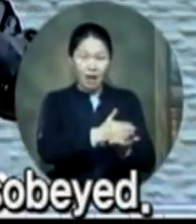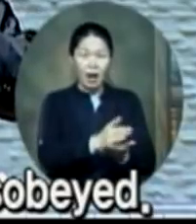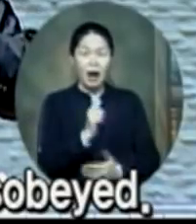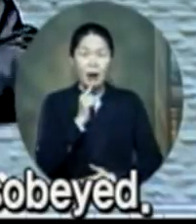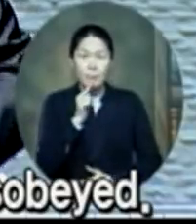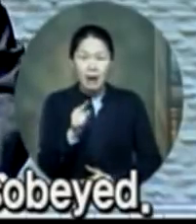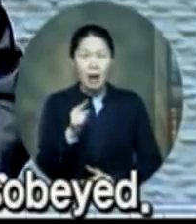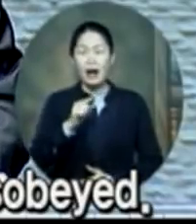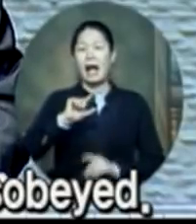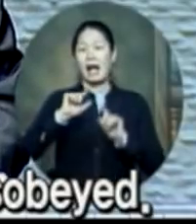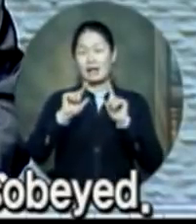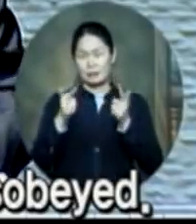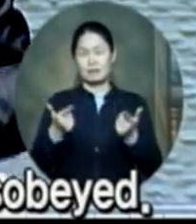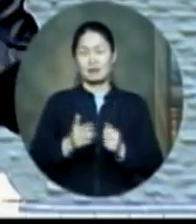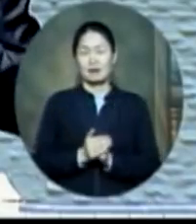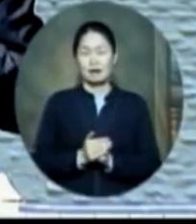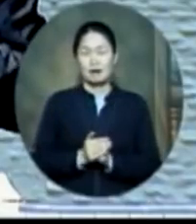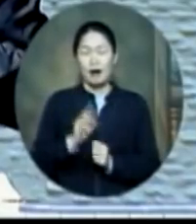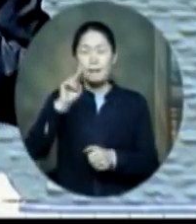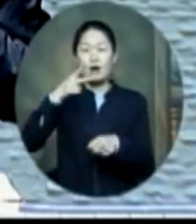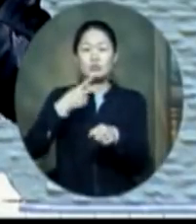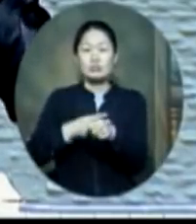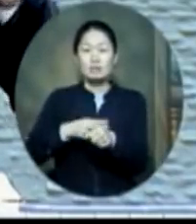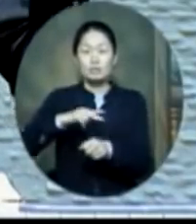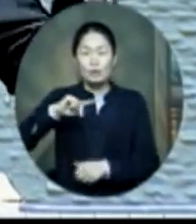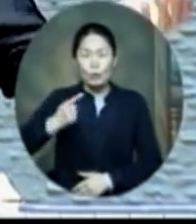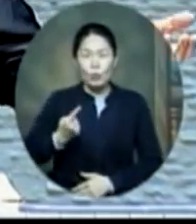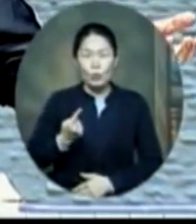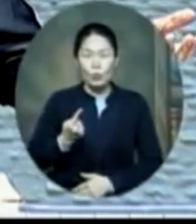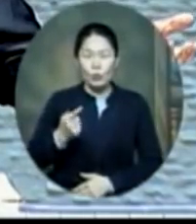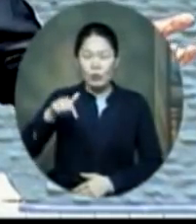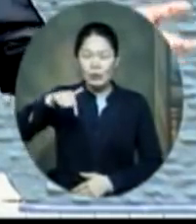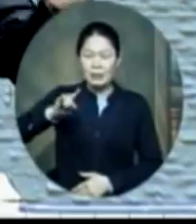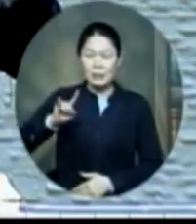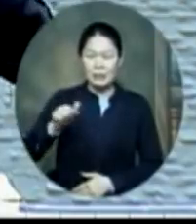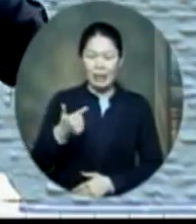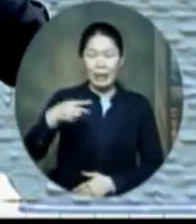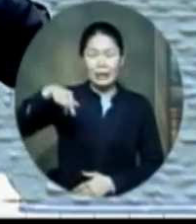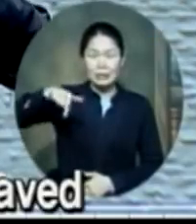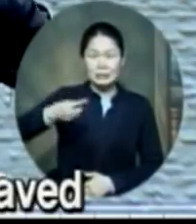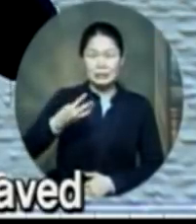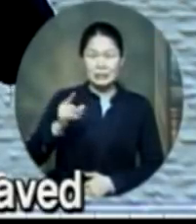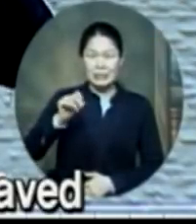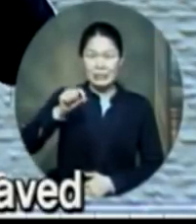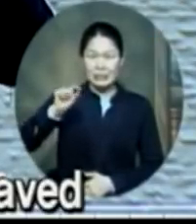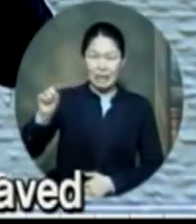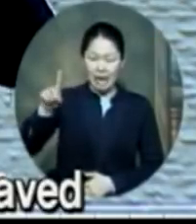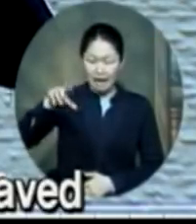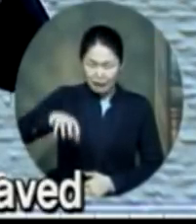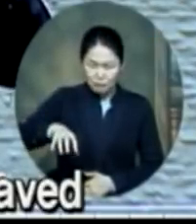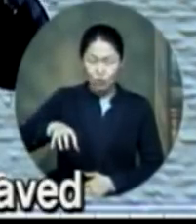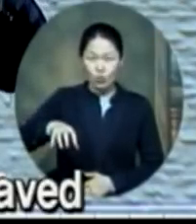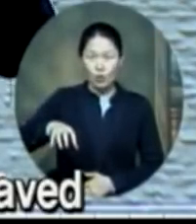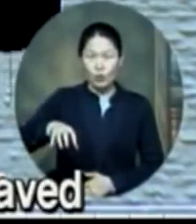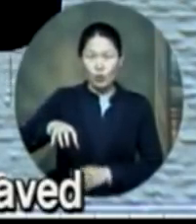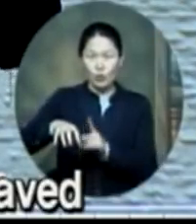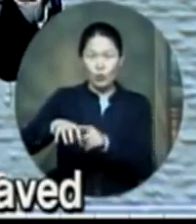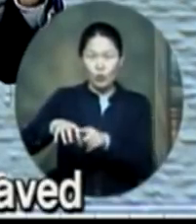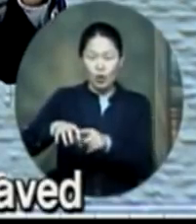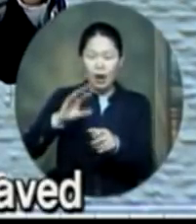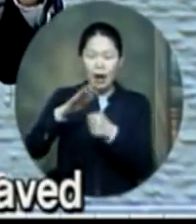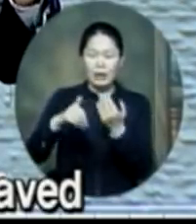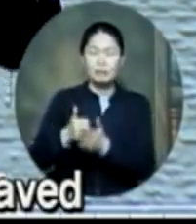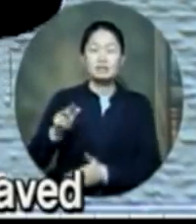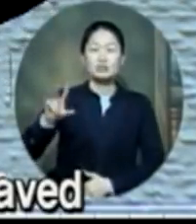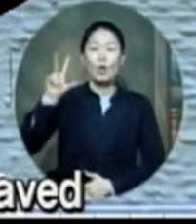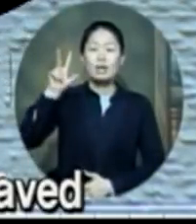한 것은 아니란 말입니다. 사도 바울도 갱그리아에서 예루살렘에 오는 과정에 갱그리아에서 하나님 앞에 서원한